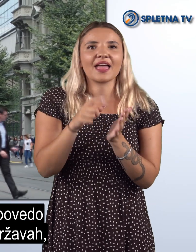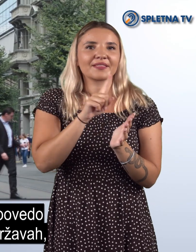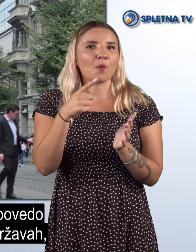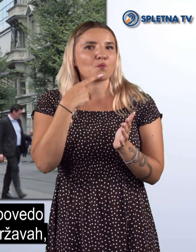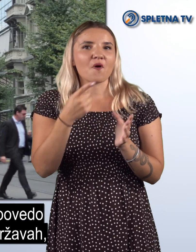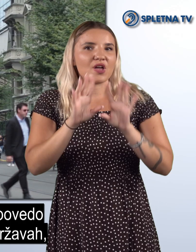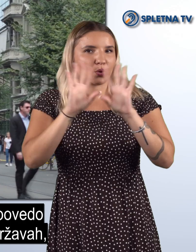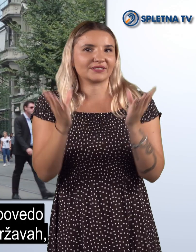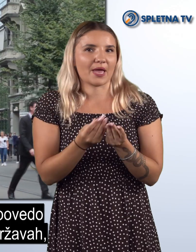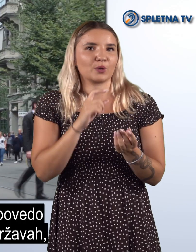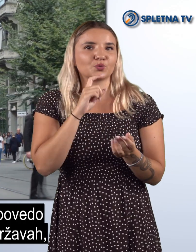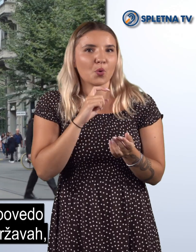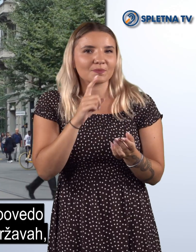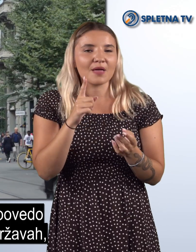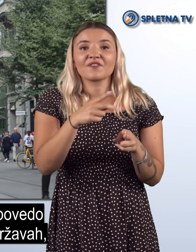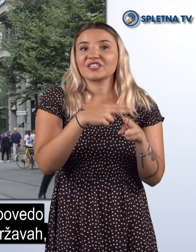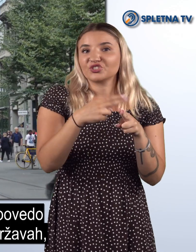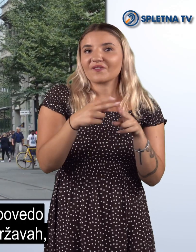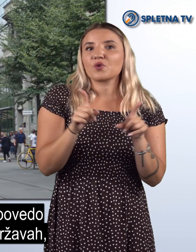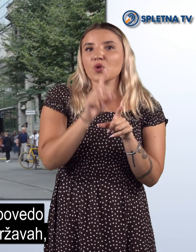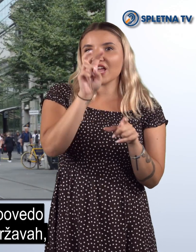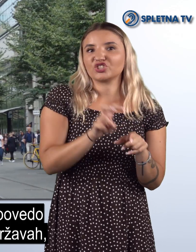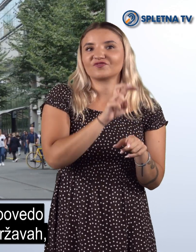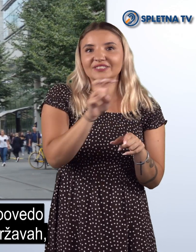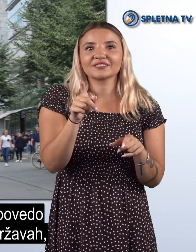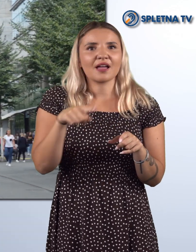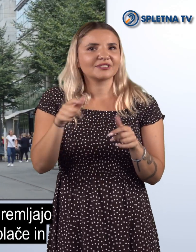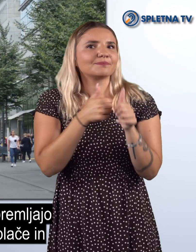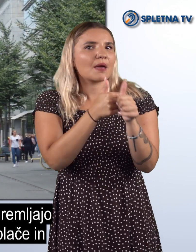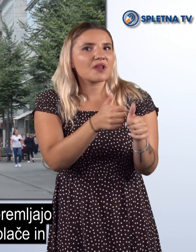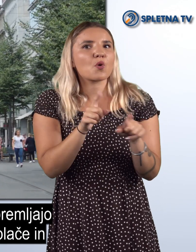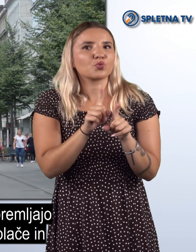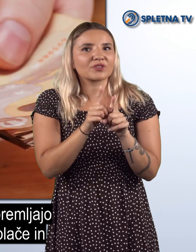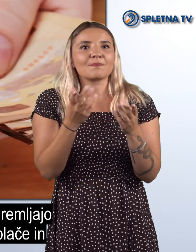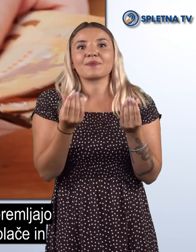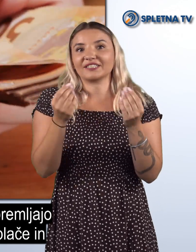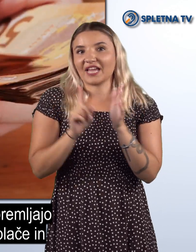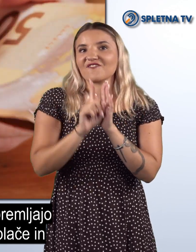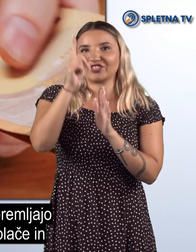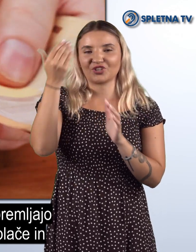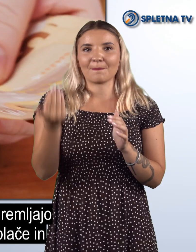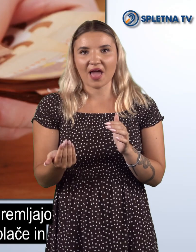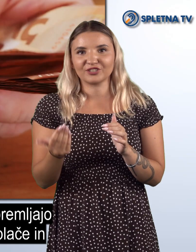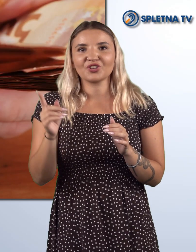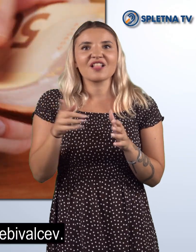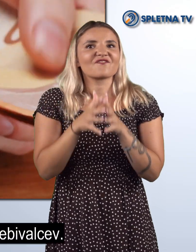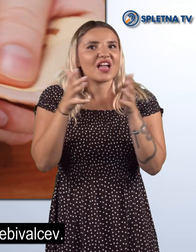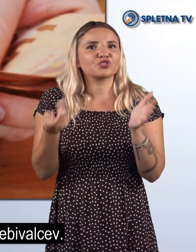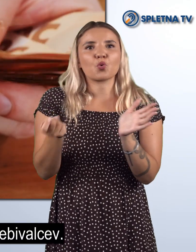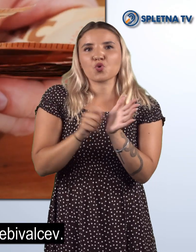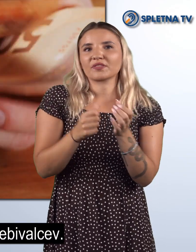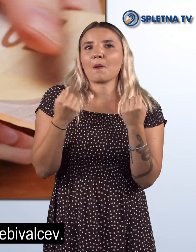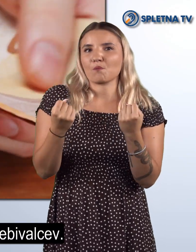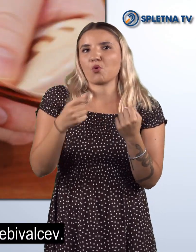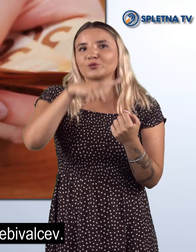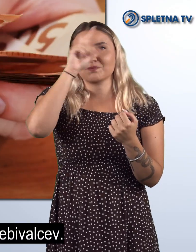višje cene ne povedo vse zgodbe. V državah, kot je Švica, jih spremljajo tudi precej višje plače in večja